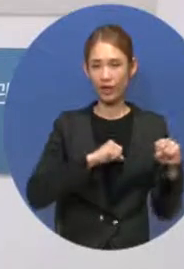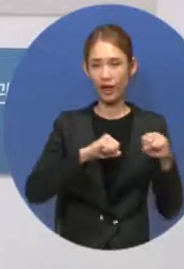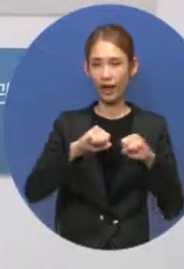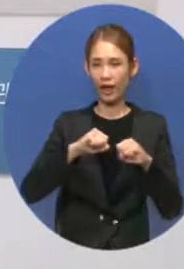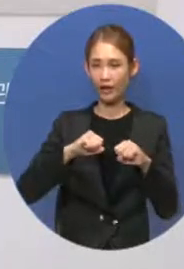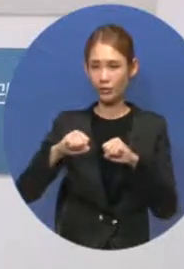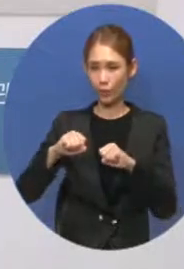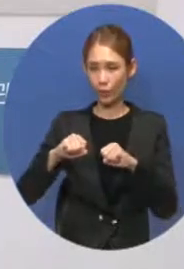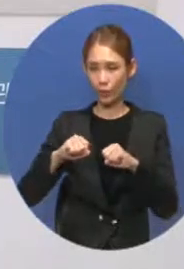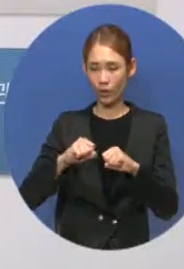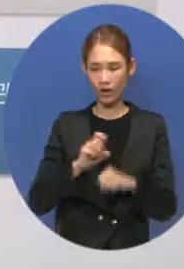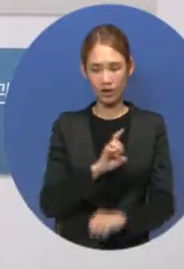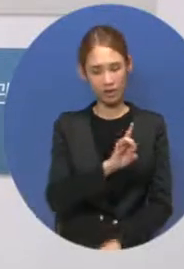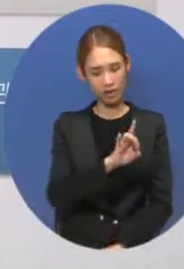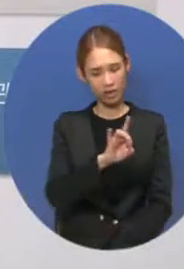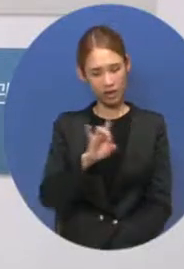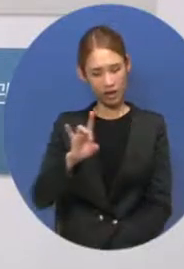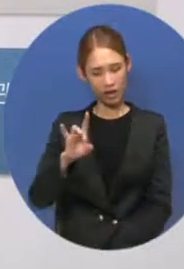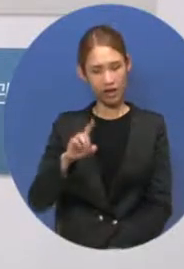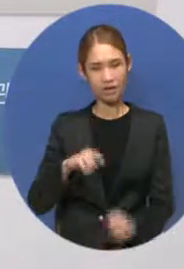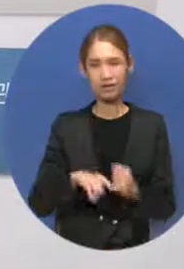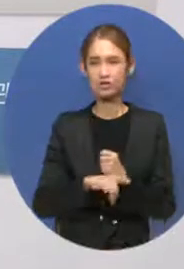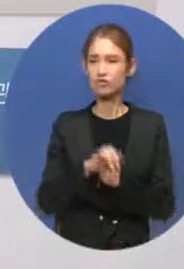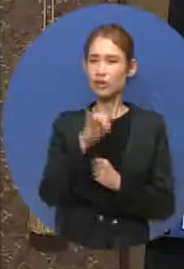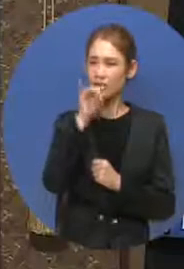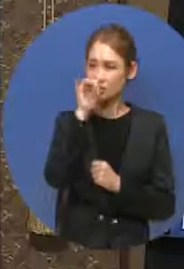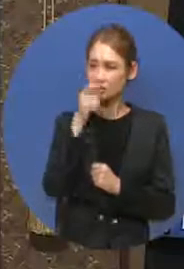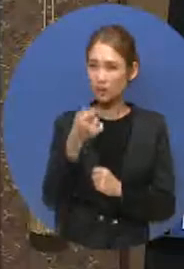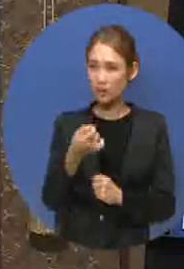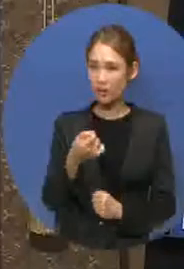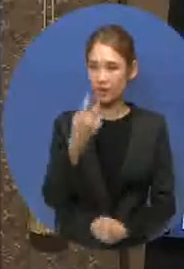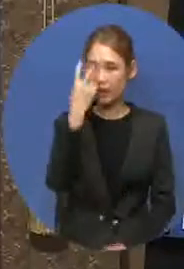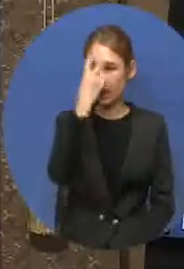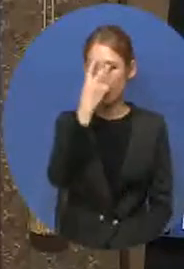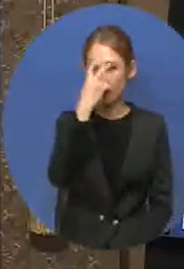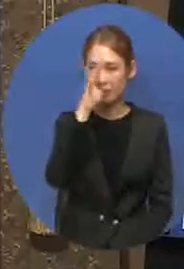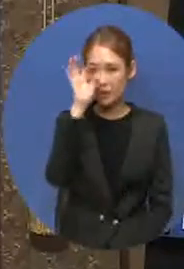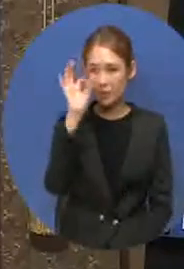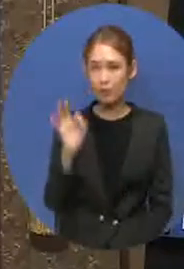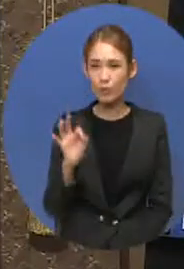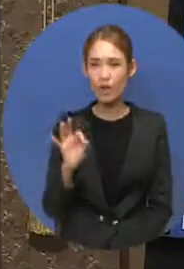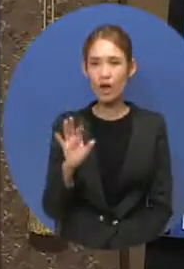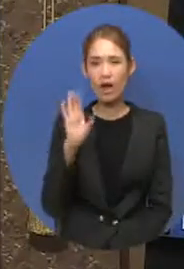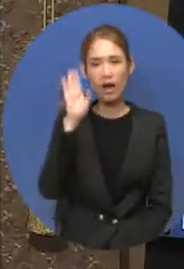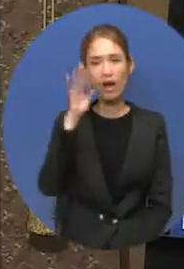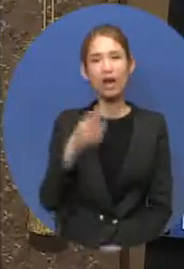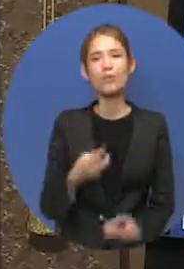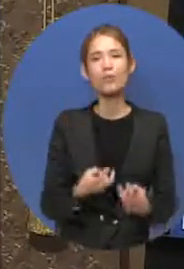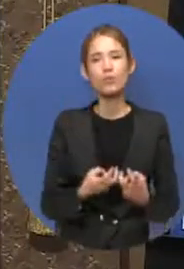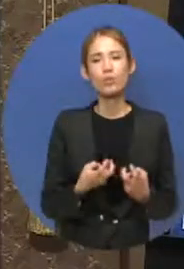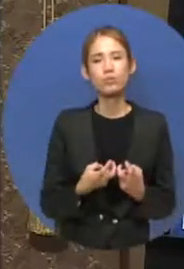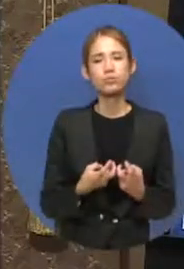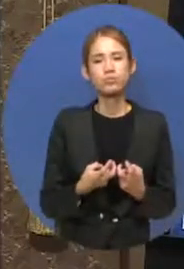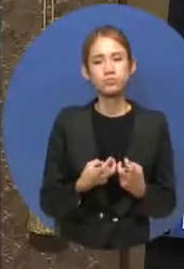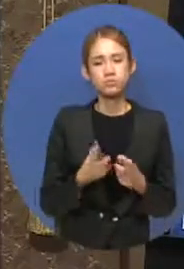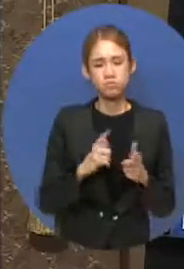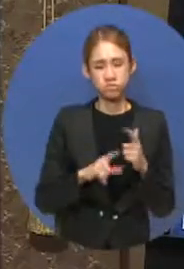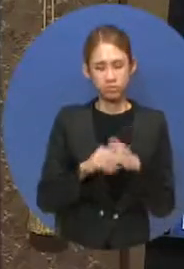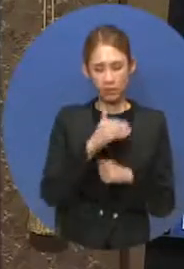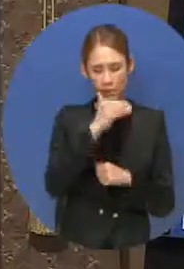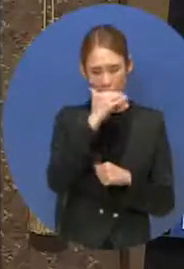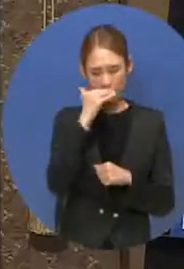충분한 이유가 있을 것이다. 그 행동을 관찰하고 그렇다면 우리는 어떻게 그분들이 보다 더